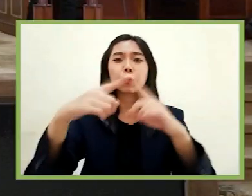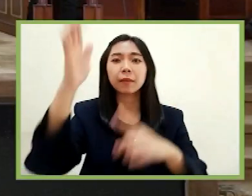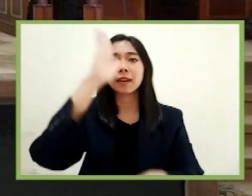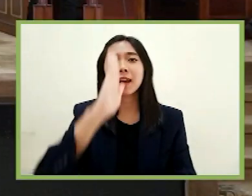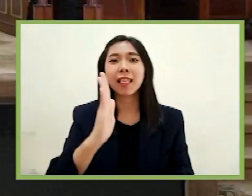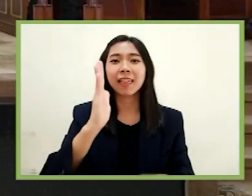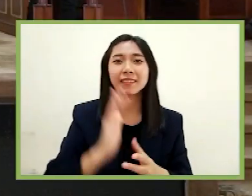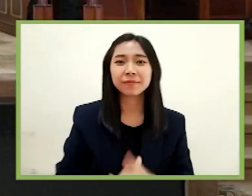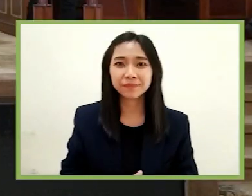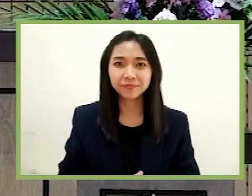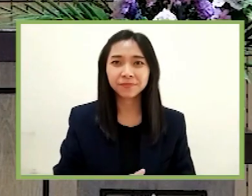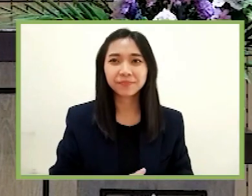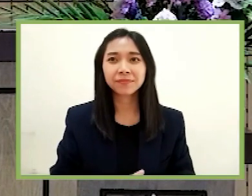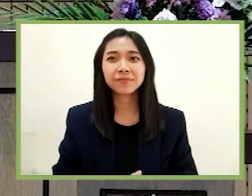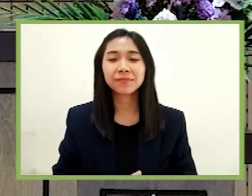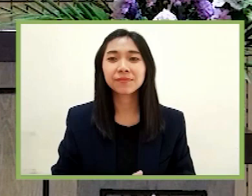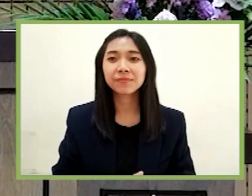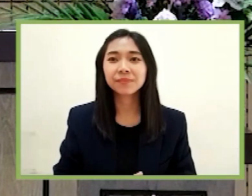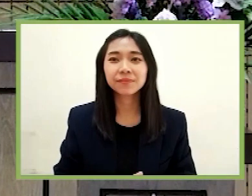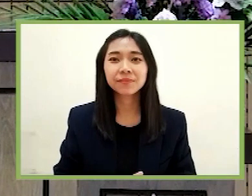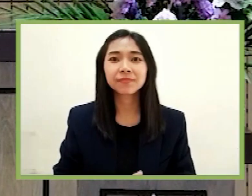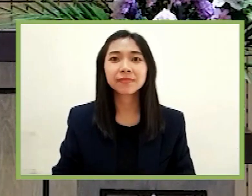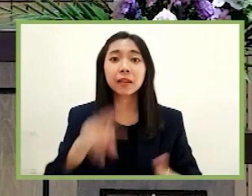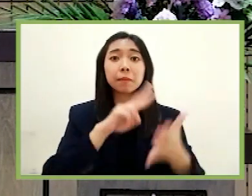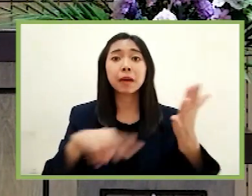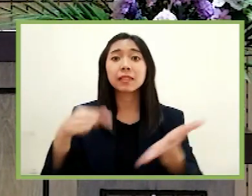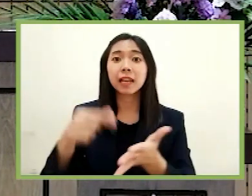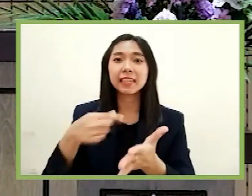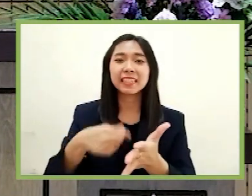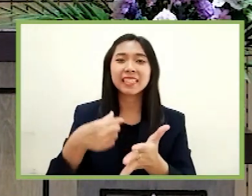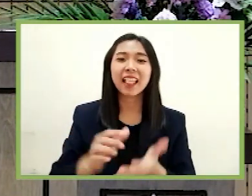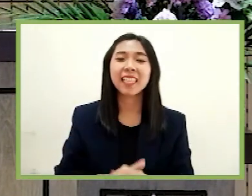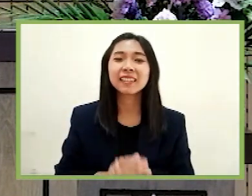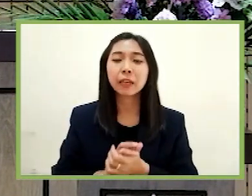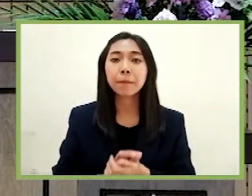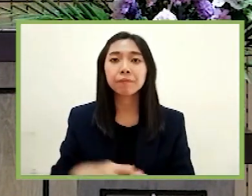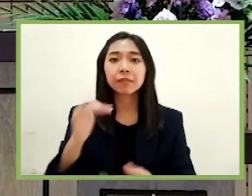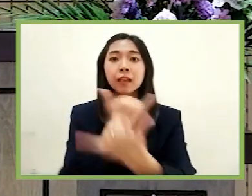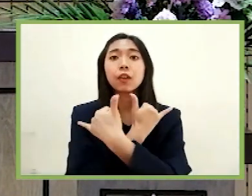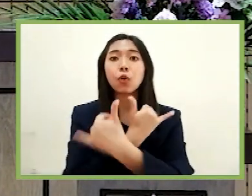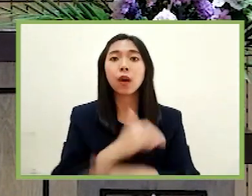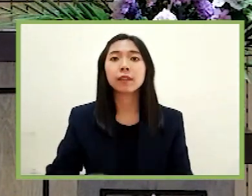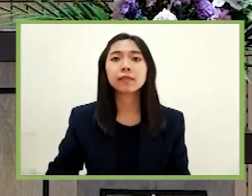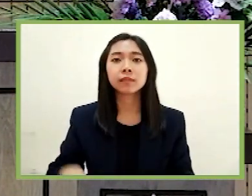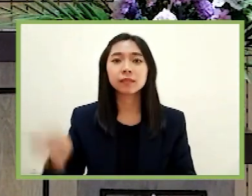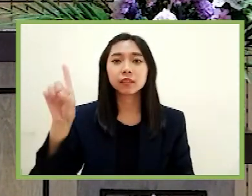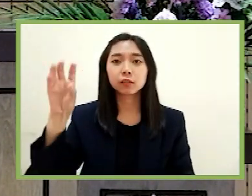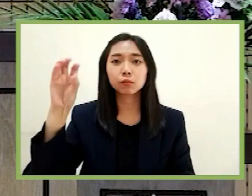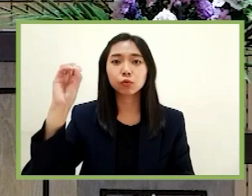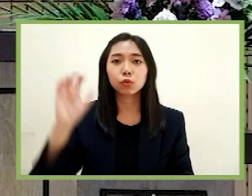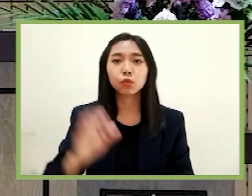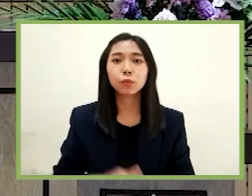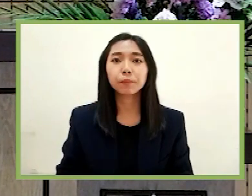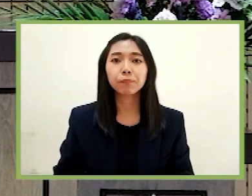pada Allah bacaan Injil diambil dari Yohanes pasal 10